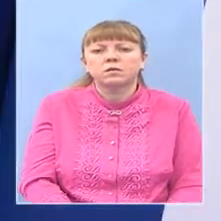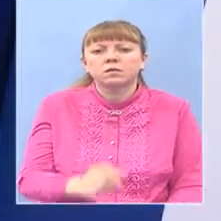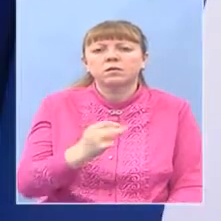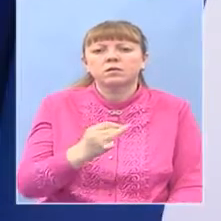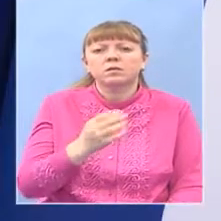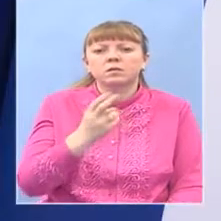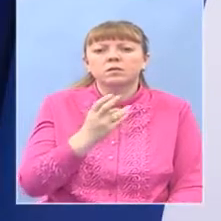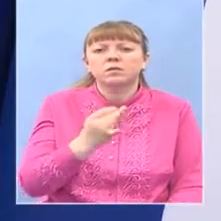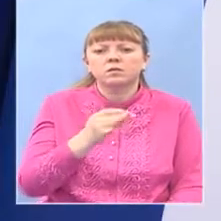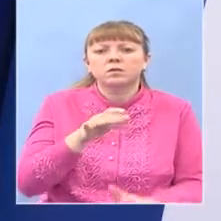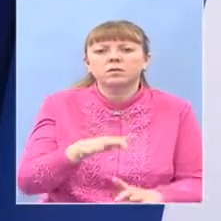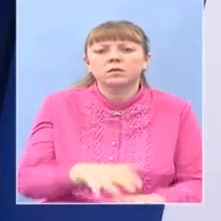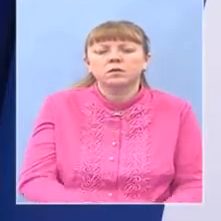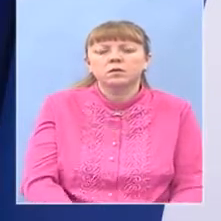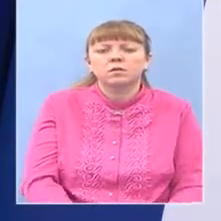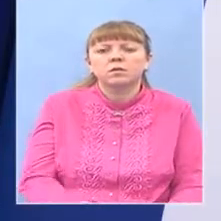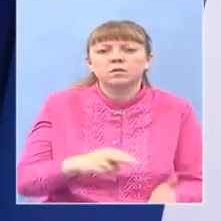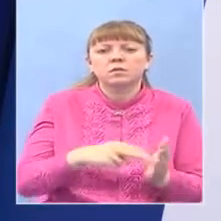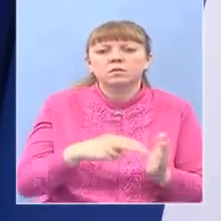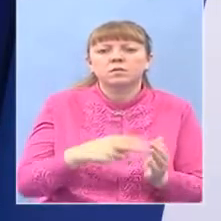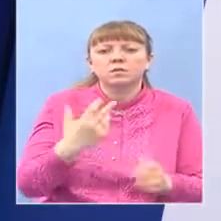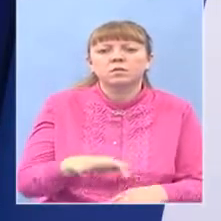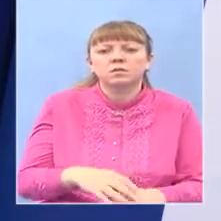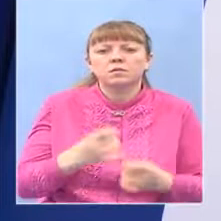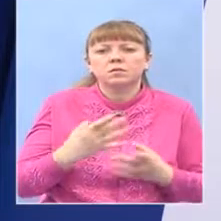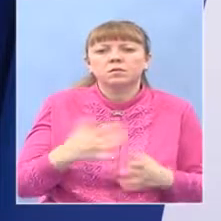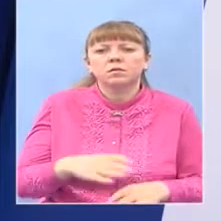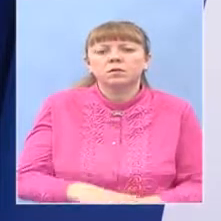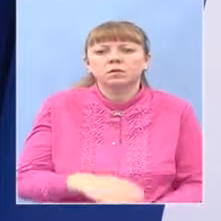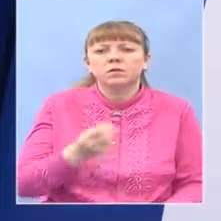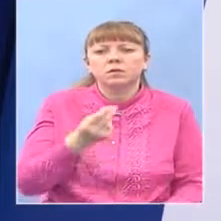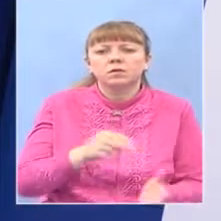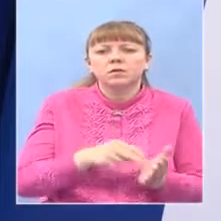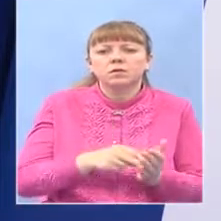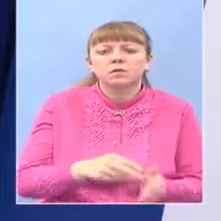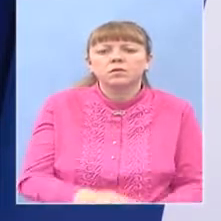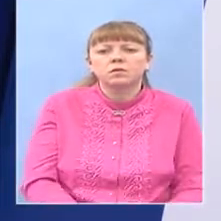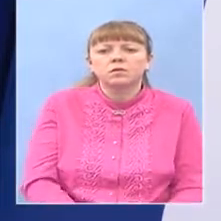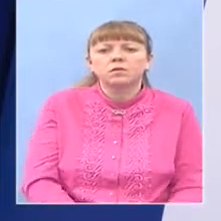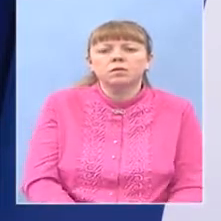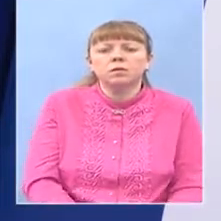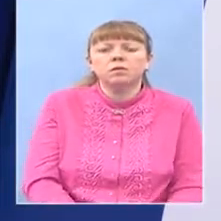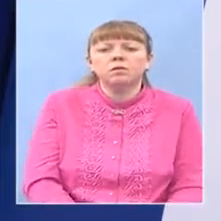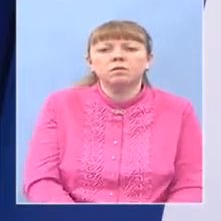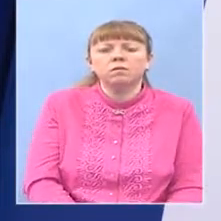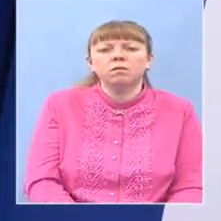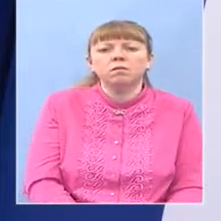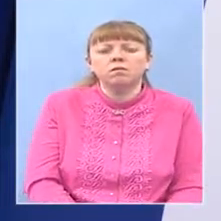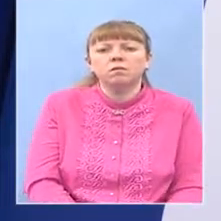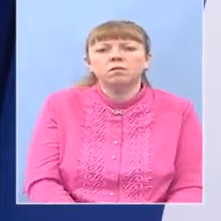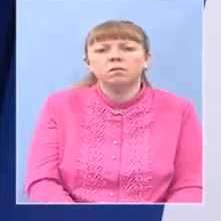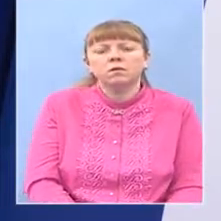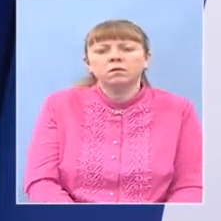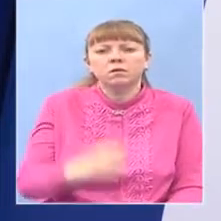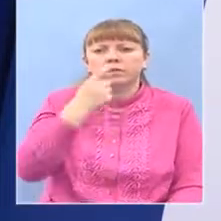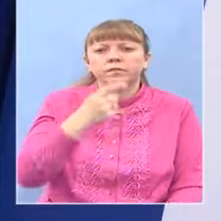действия, план мероприятий и конкретную цену за это, да, будем так говорить. Зачастую неправительственным